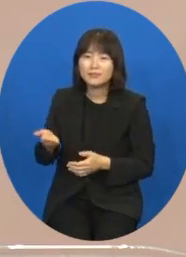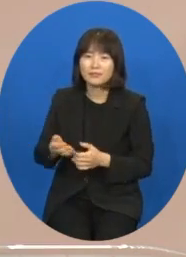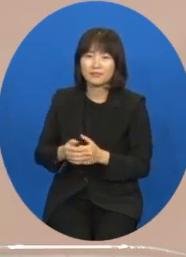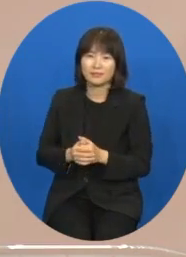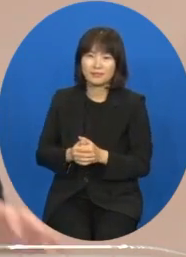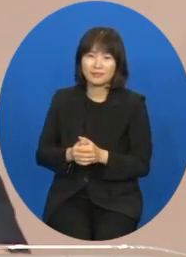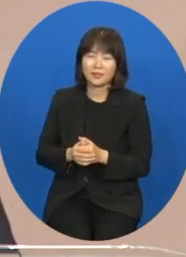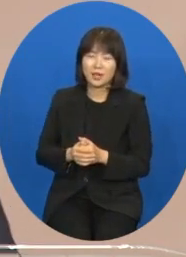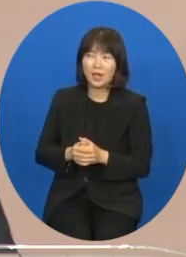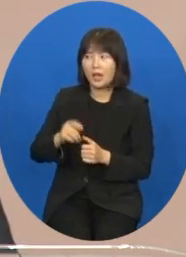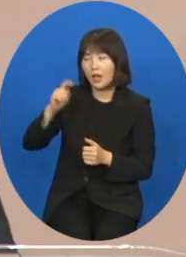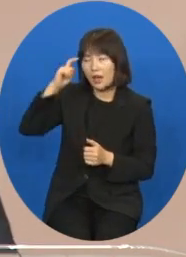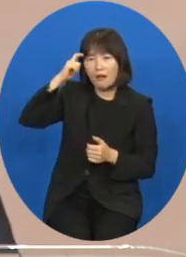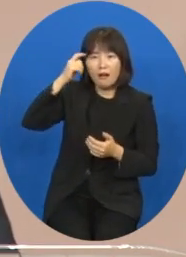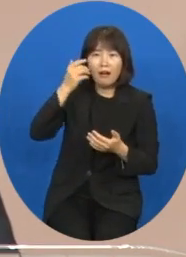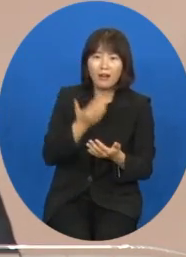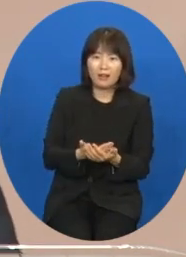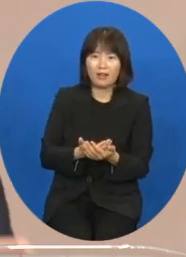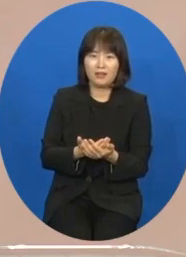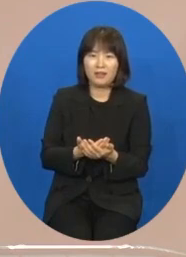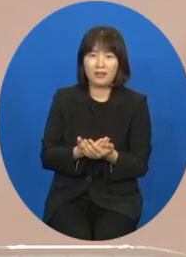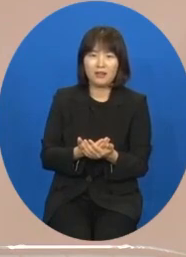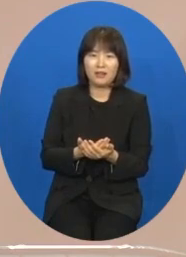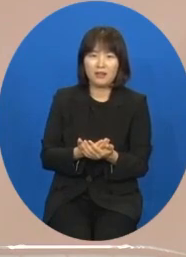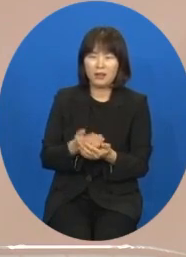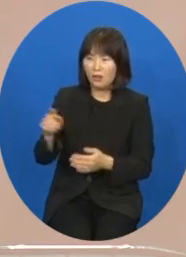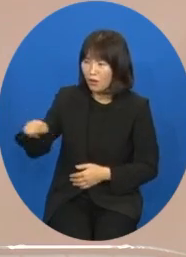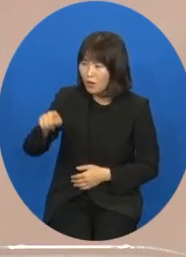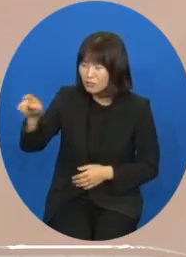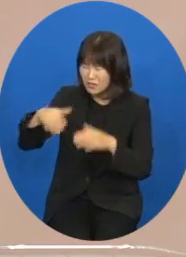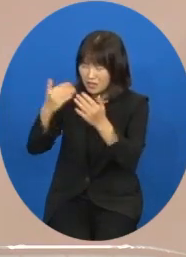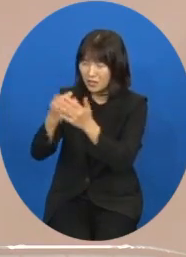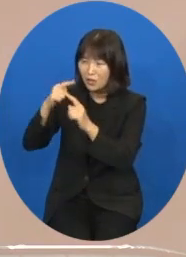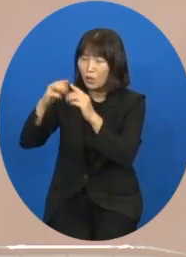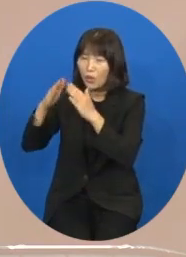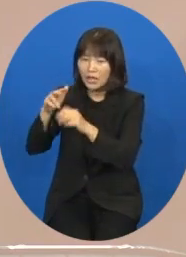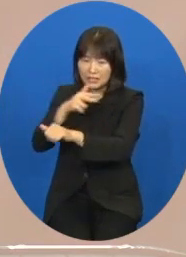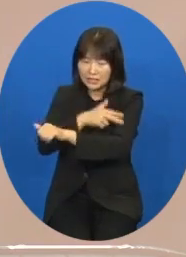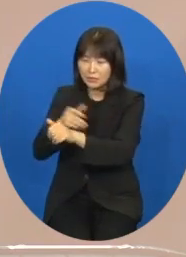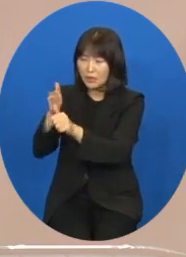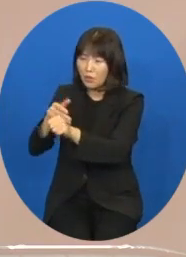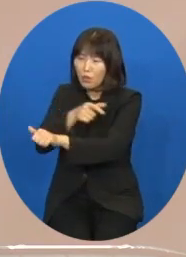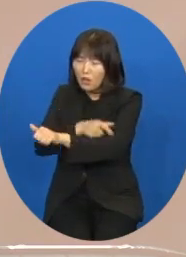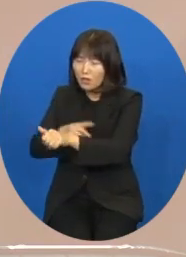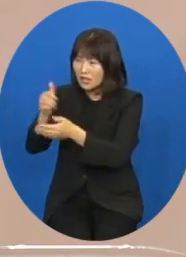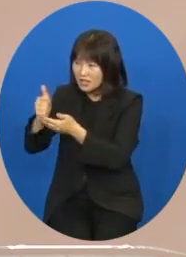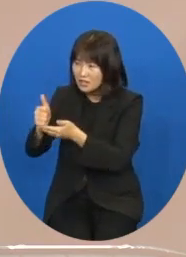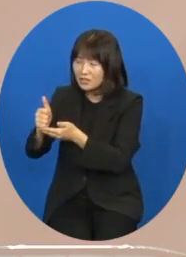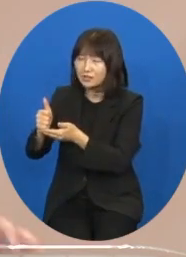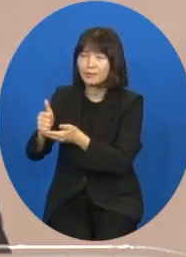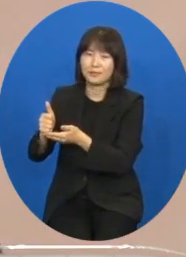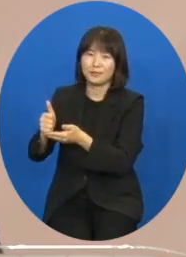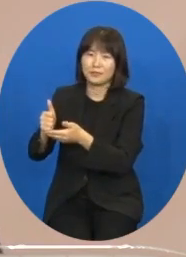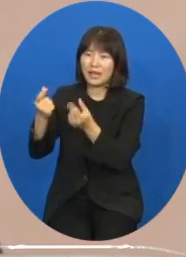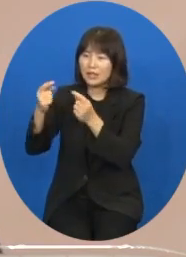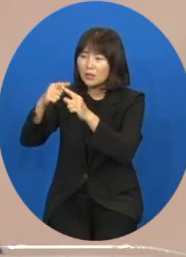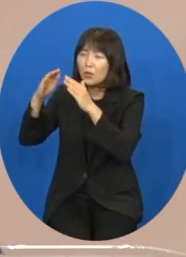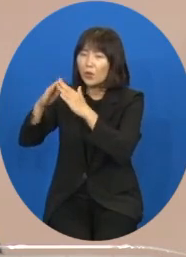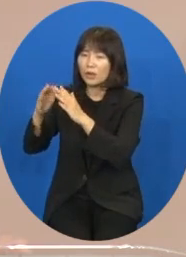이게 엄청난 충격이었어요. 이분들이 다 교회 집사님 권사님들이에요. 같은 교회